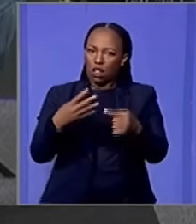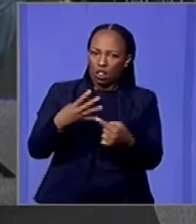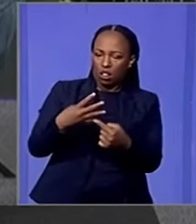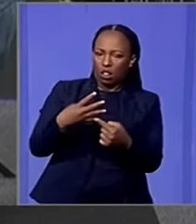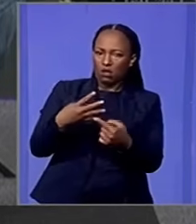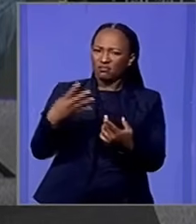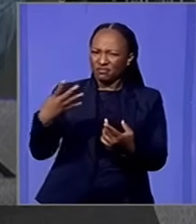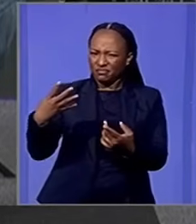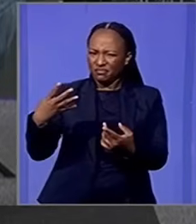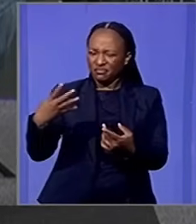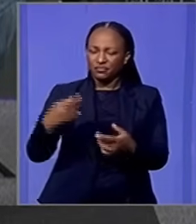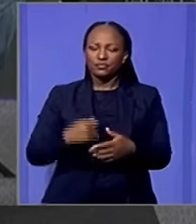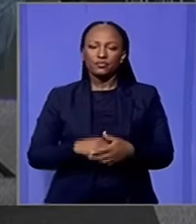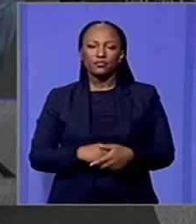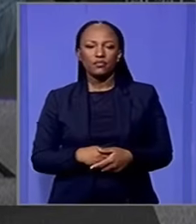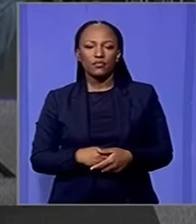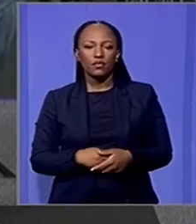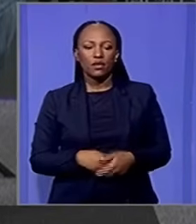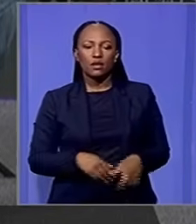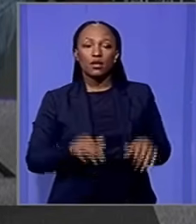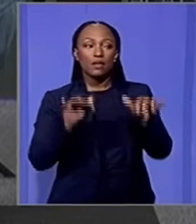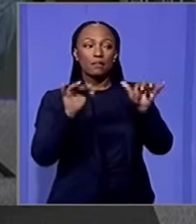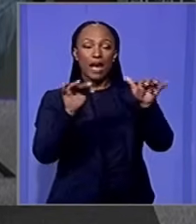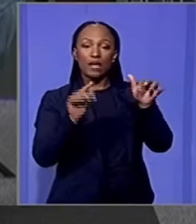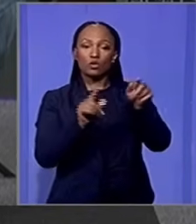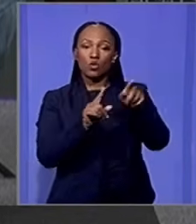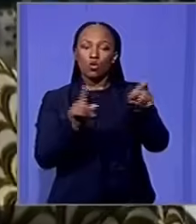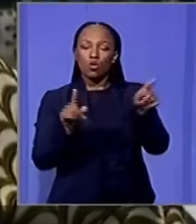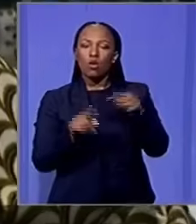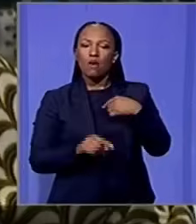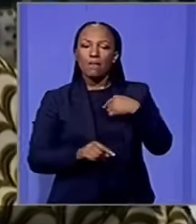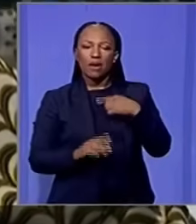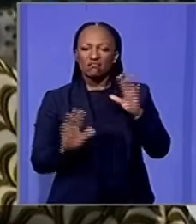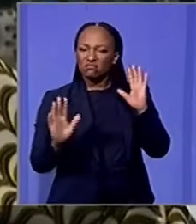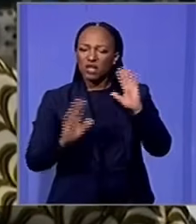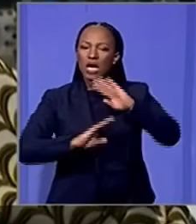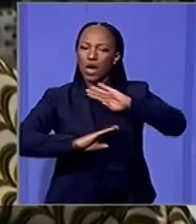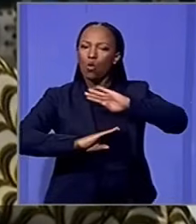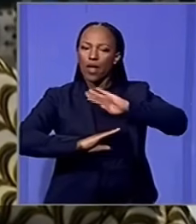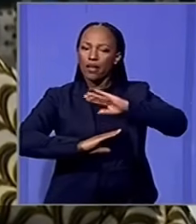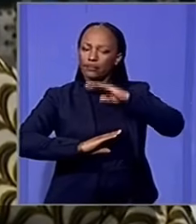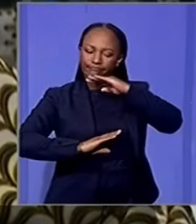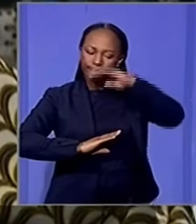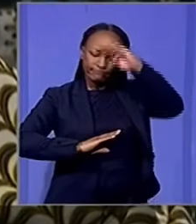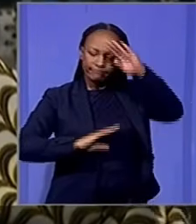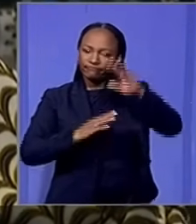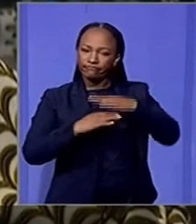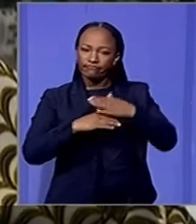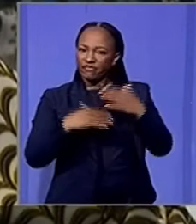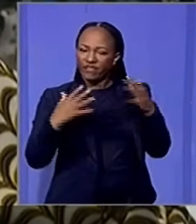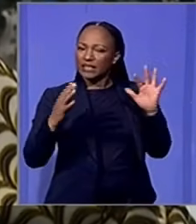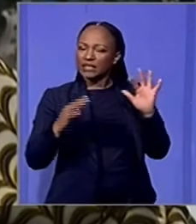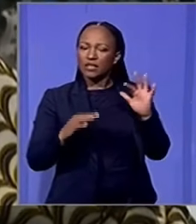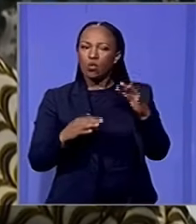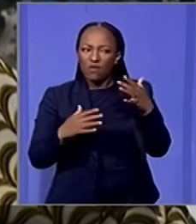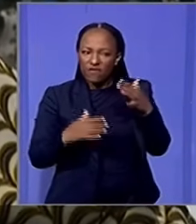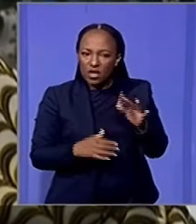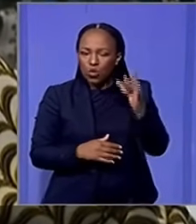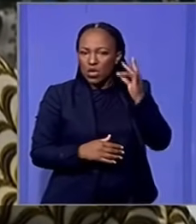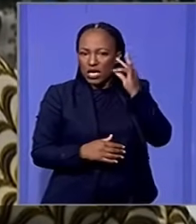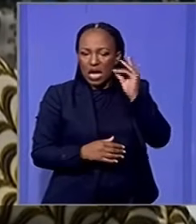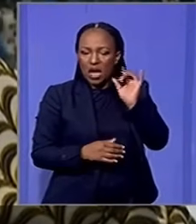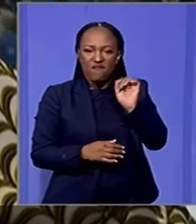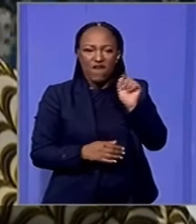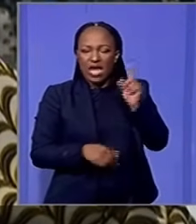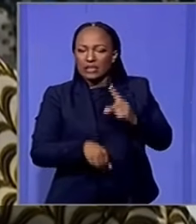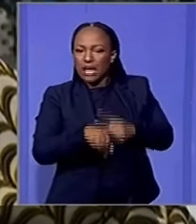bona o ka re batho ba re kwele go lekana segagešo se re lešilo ga le betho gabedi ba